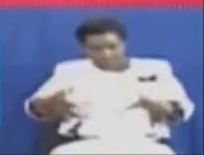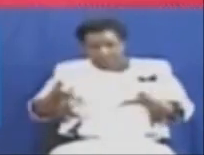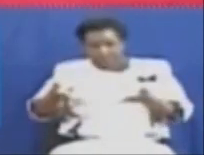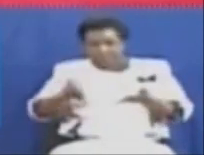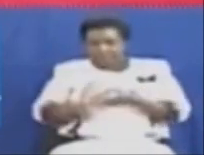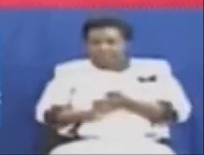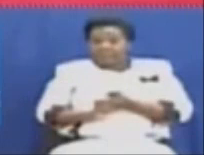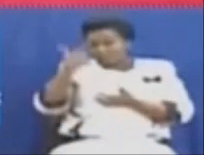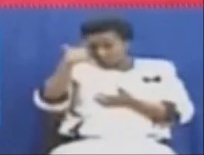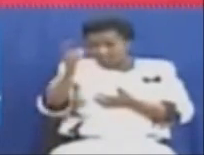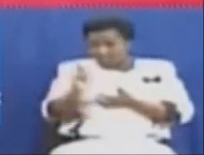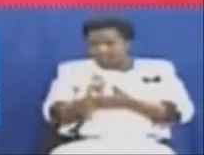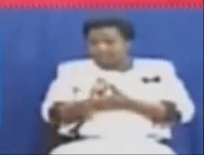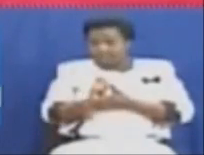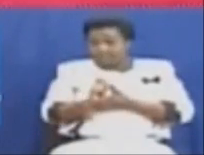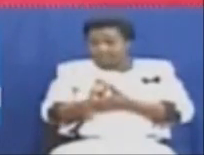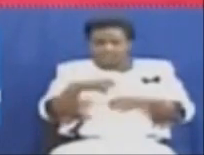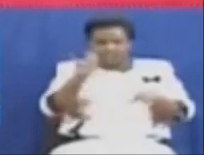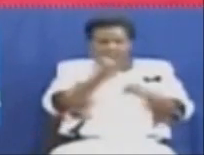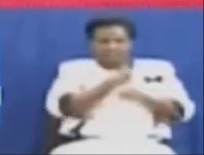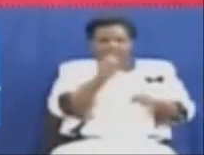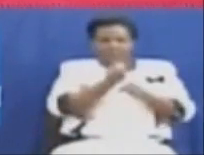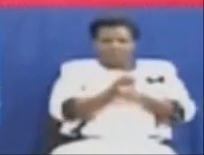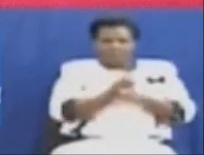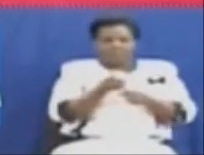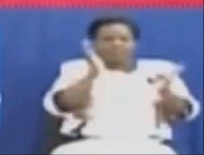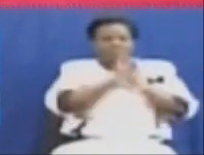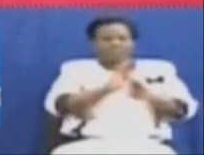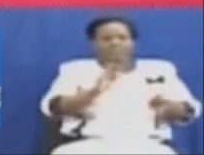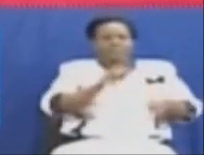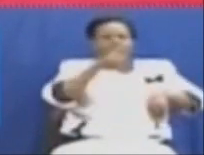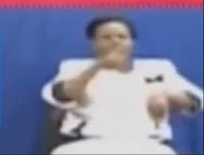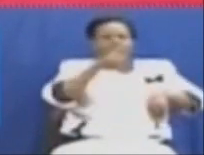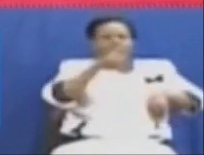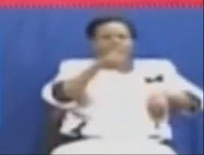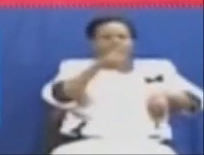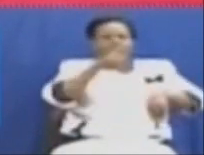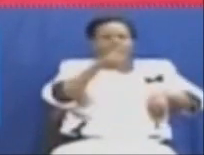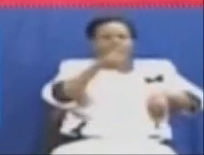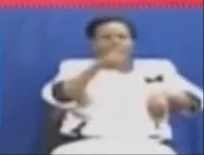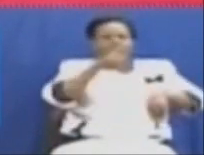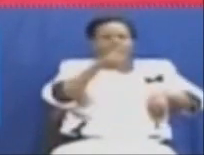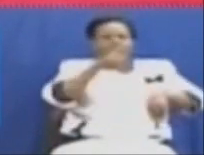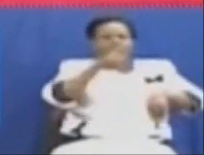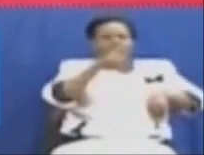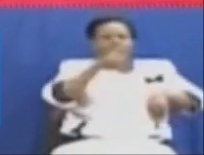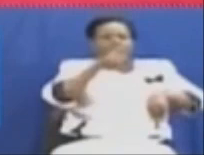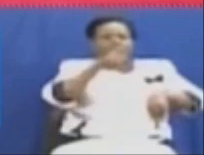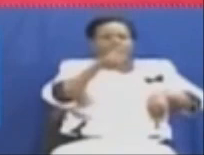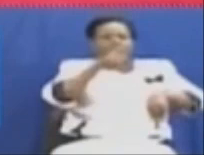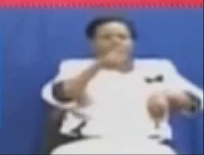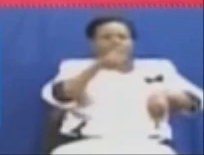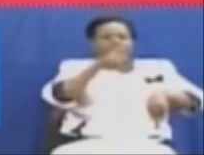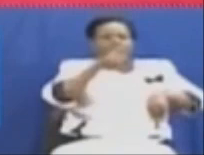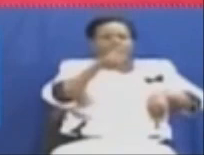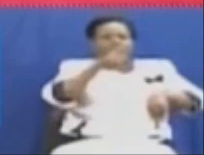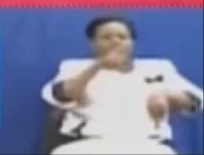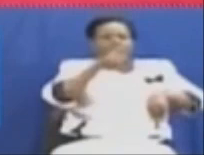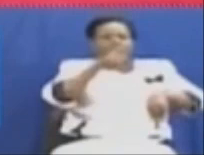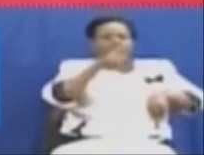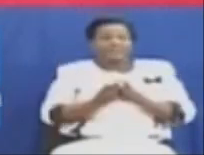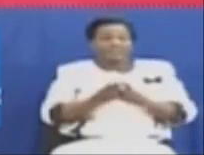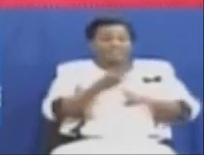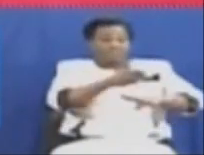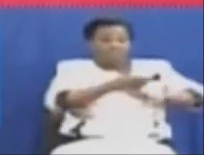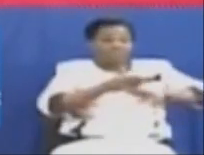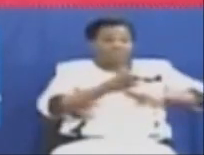utafikishwa. Sasa swala la kufika mwezi wa Juni inategemea hapa katikati kama kunaweza kuwa na jambo lolote lile linaloweza kumfanya